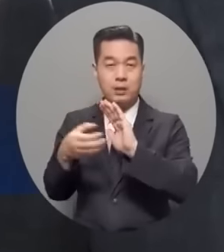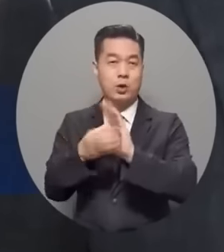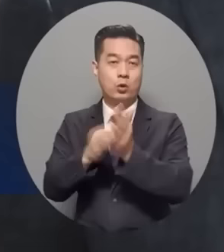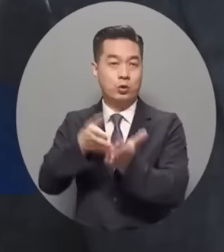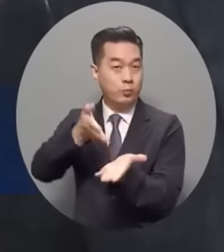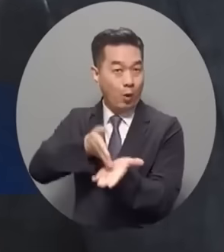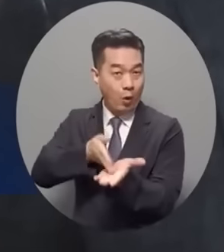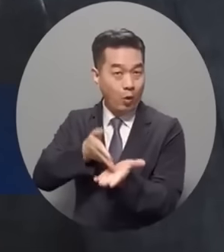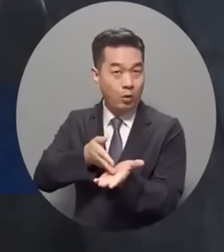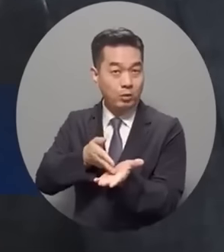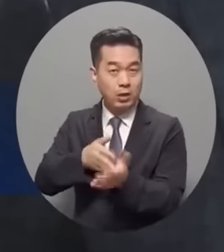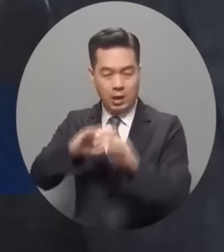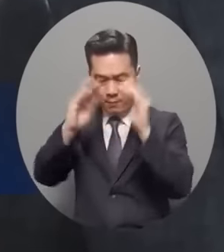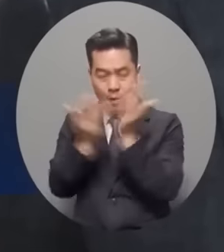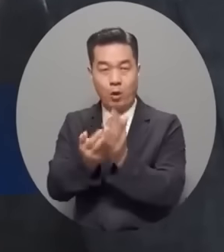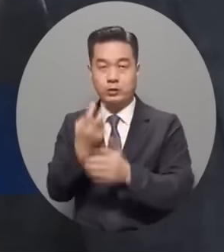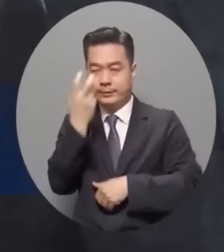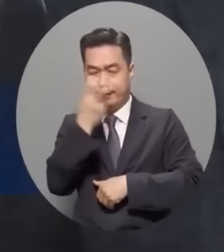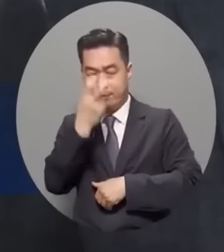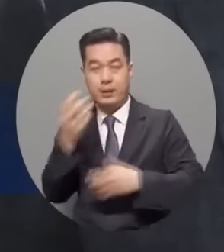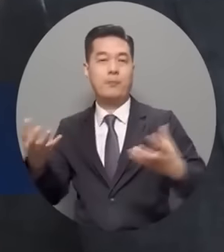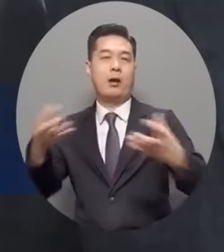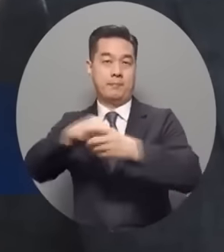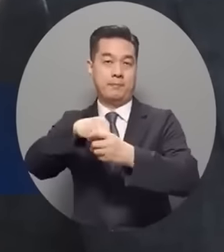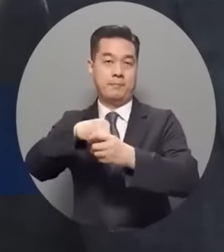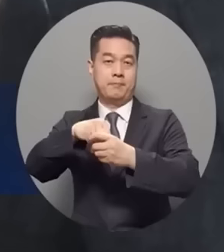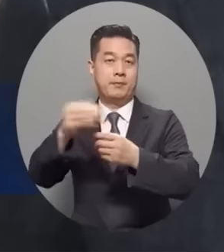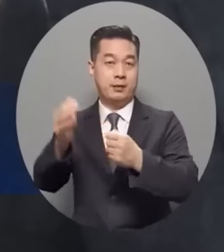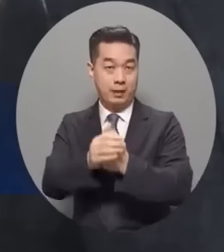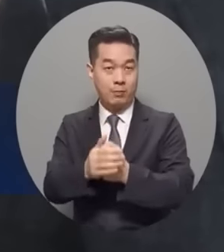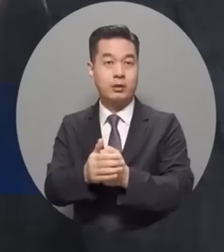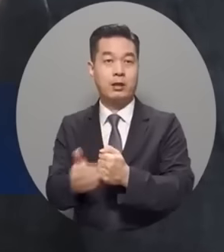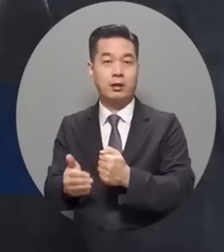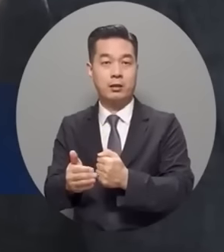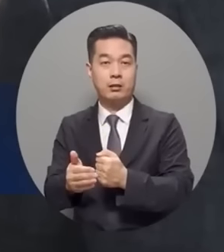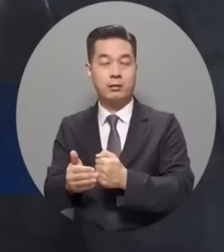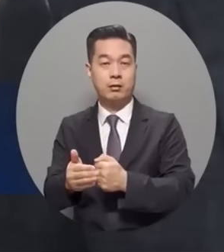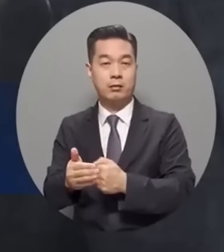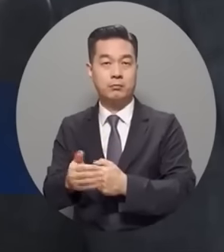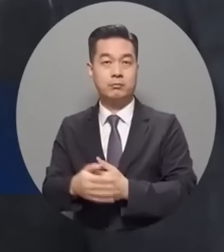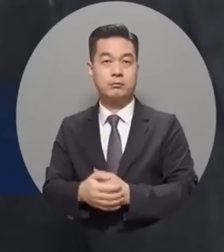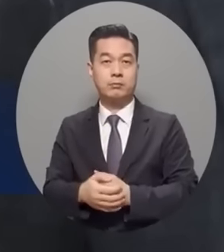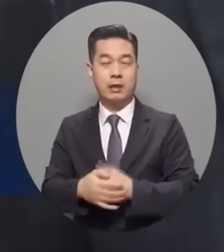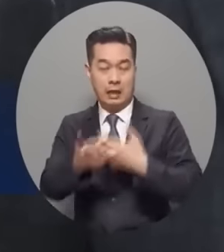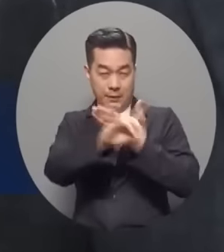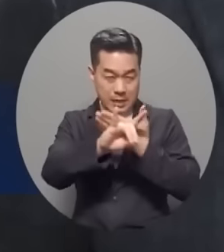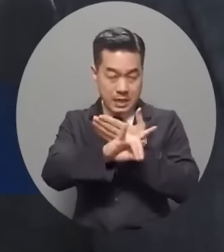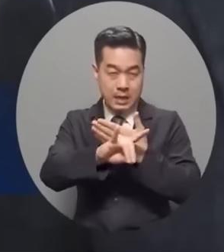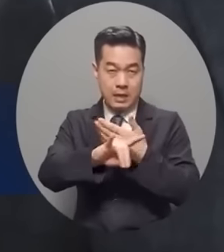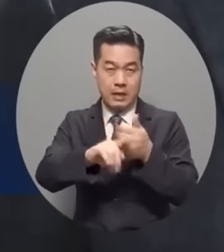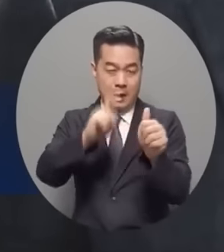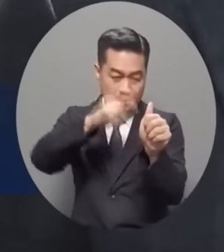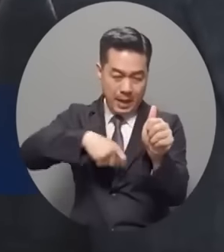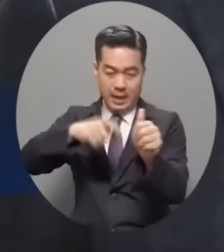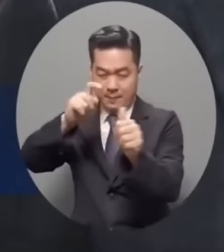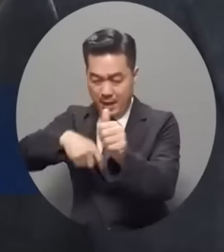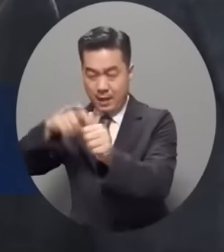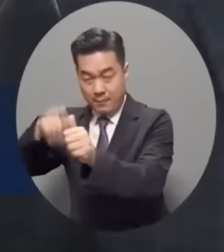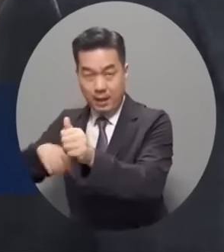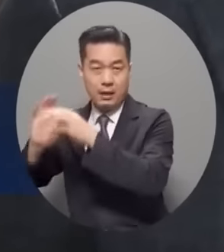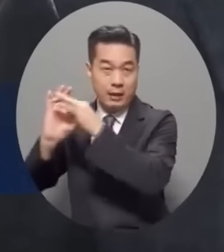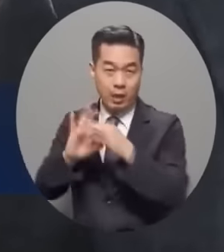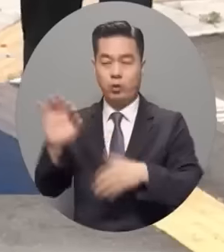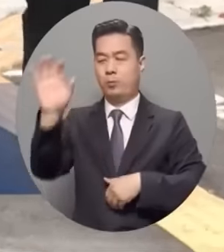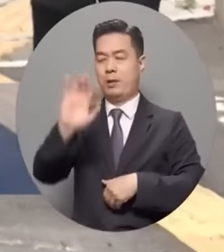보도들을 모조리 심의 대상에 올려서 귀에 걸면 귀걸이, 코에 걸면 코걸이식의 말도 안 되는 심의를